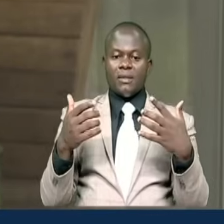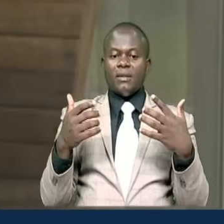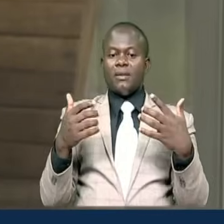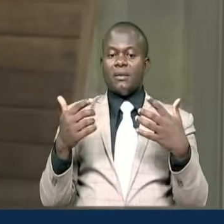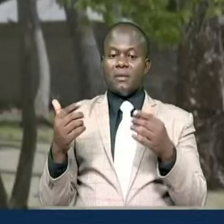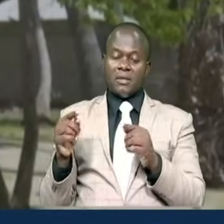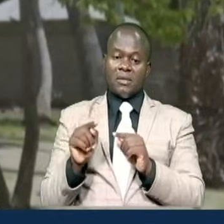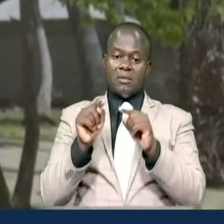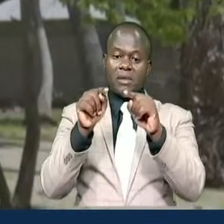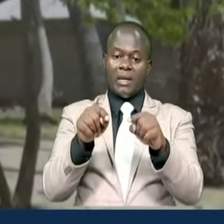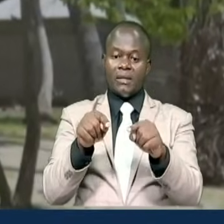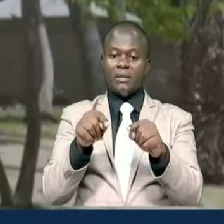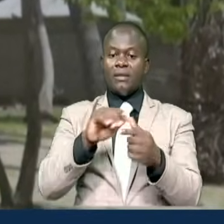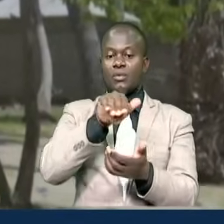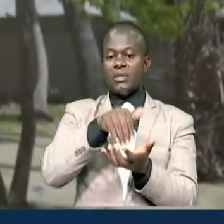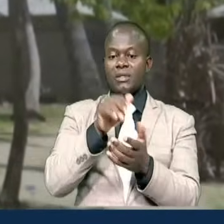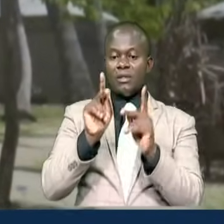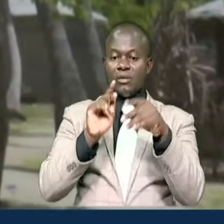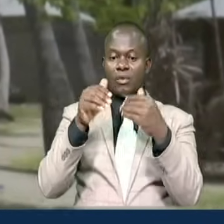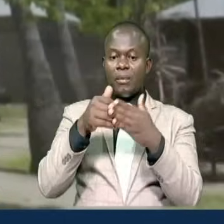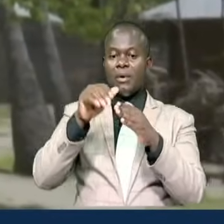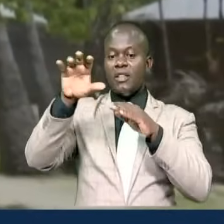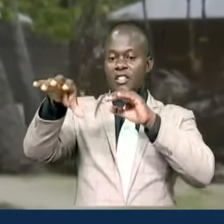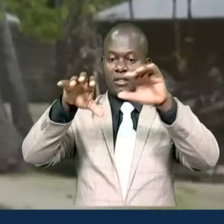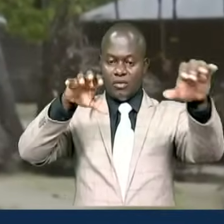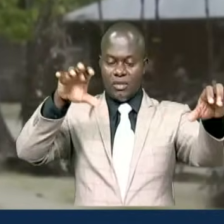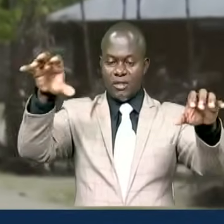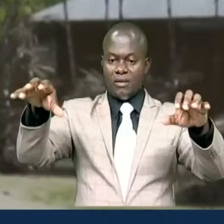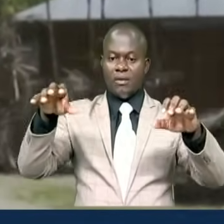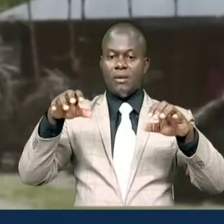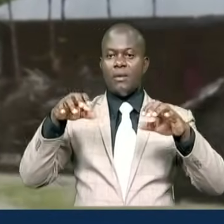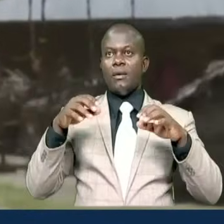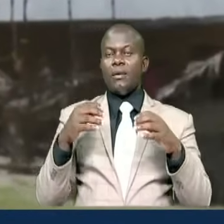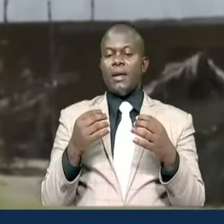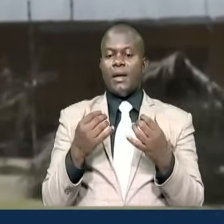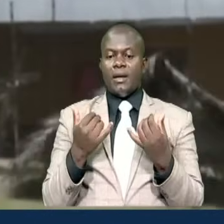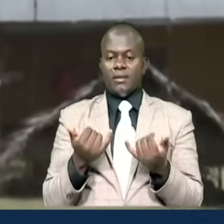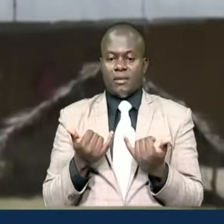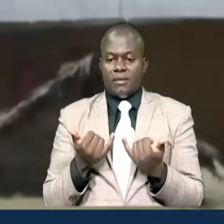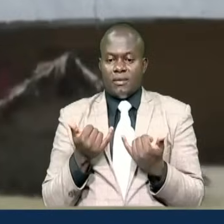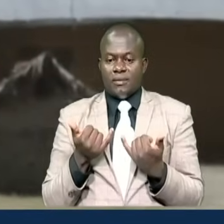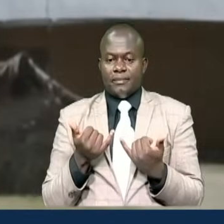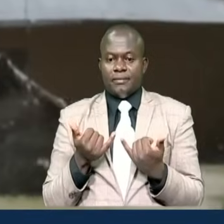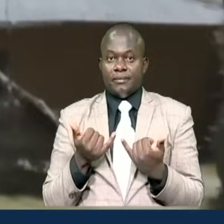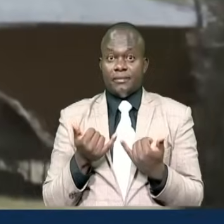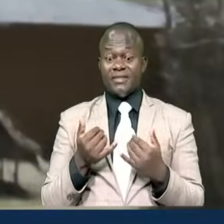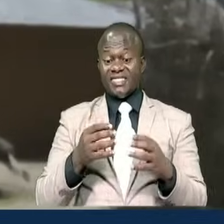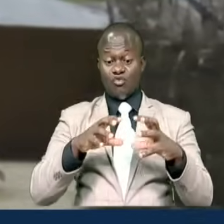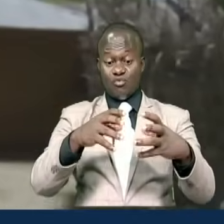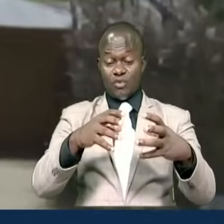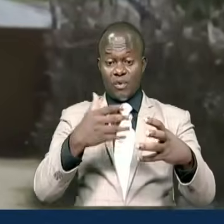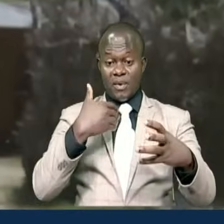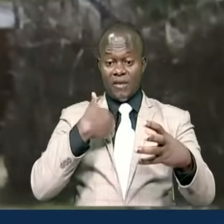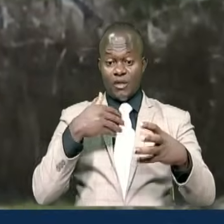bitera udusantre tw'abaturage hirya no hino. Umuntu yavuga ko ari abarwanyi